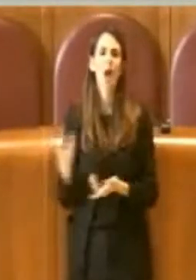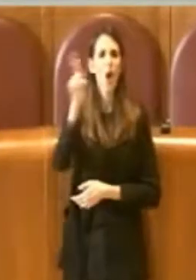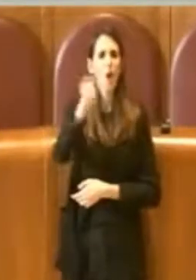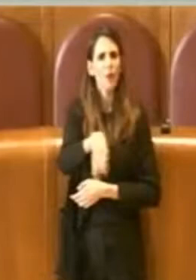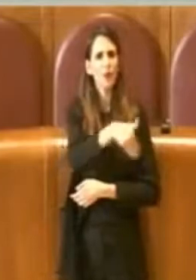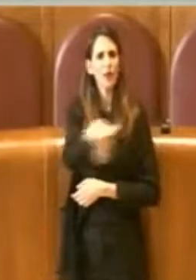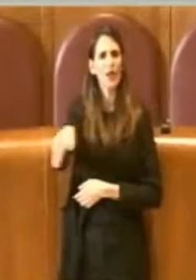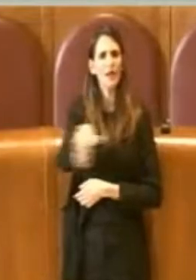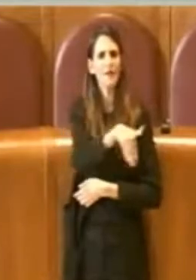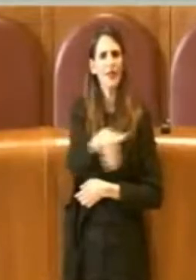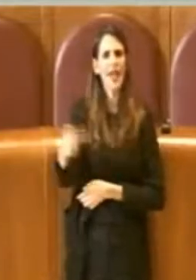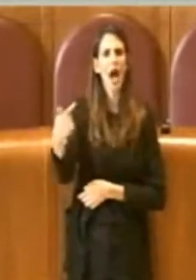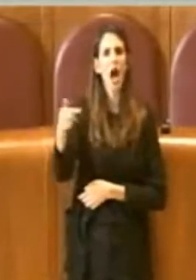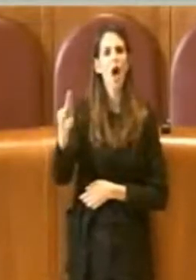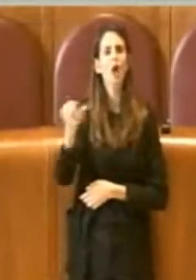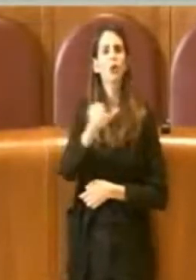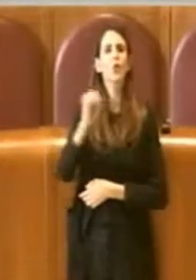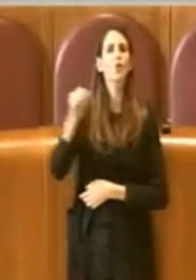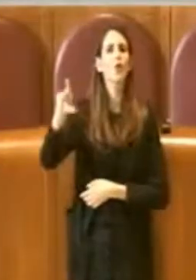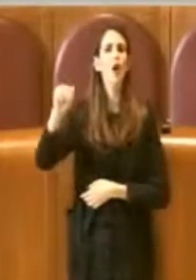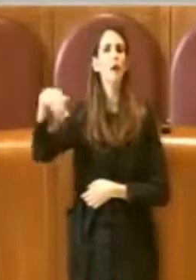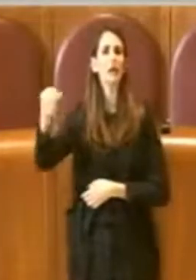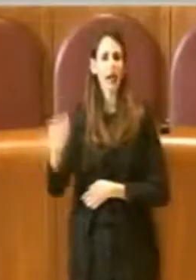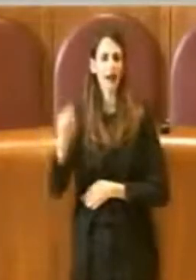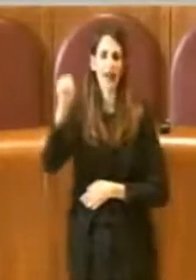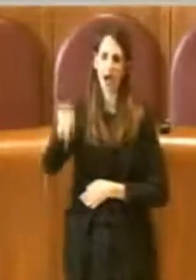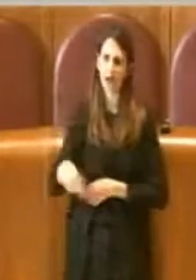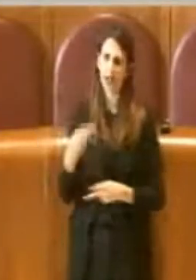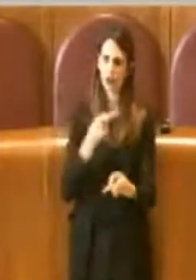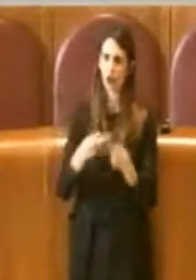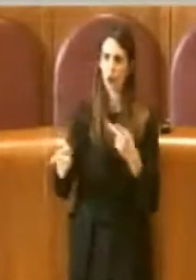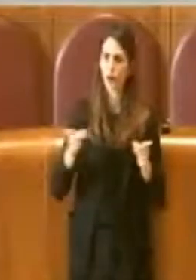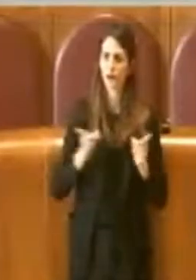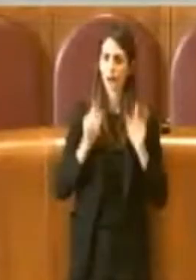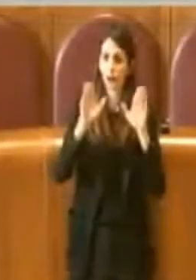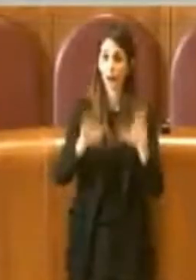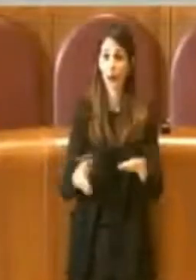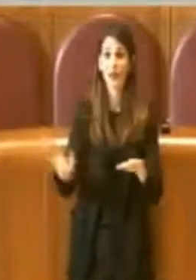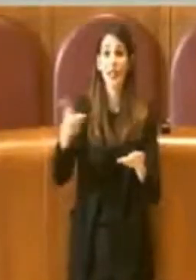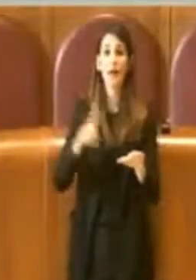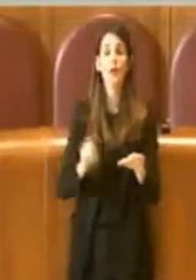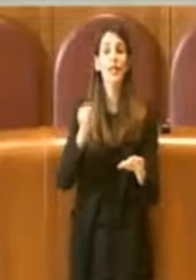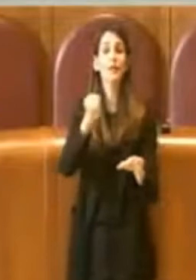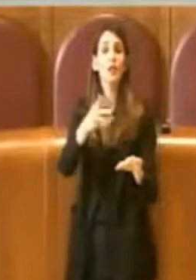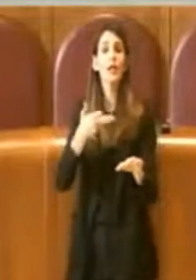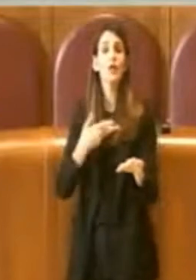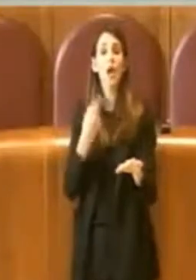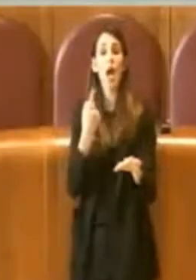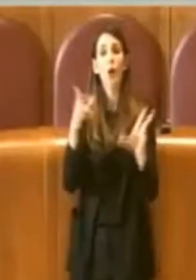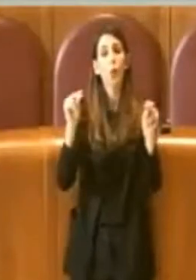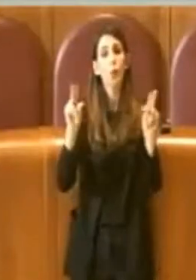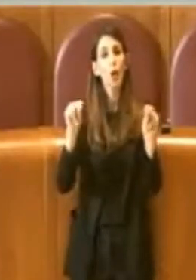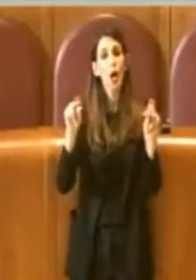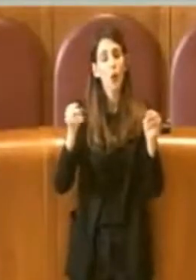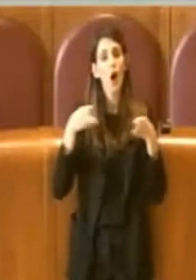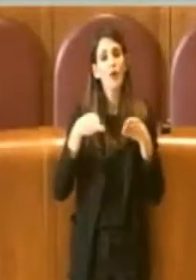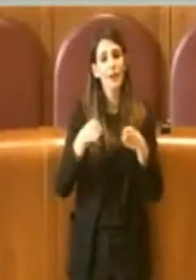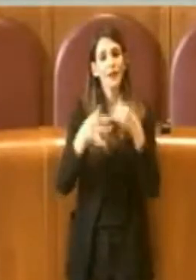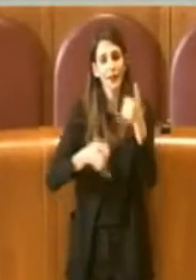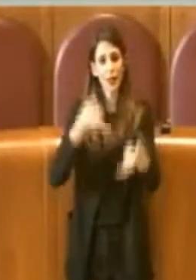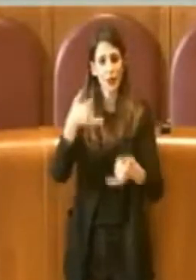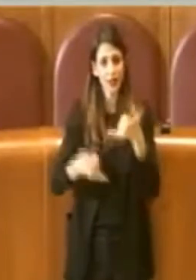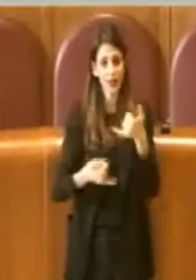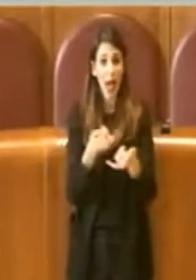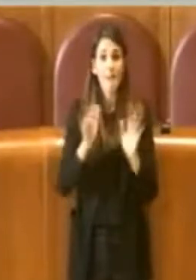contestata corsia ciclabile, ma la sfida si vince ovviamente se si riduce il numero dei veicoli che circolano,